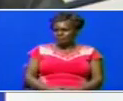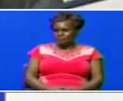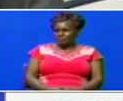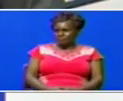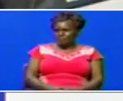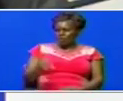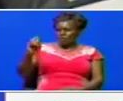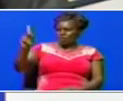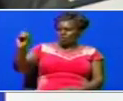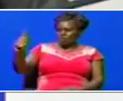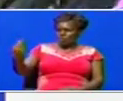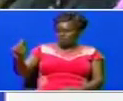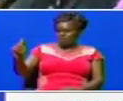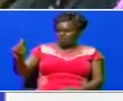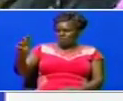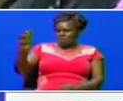John Ekur Okot, 94,